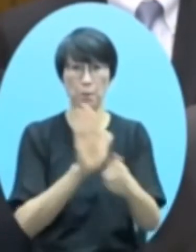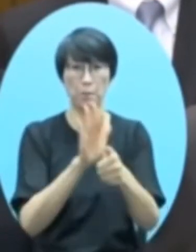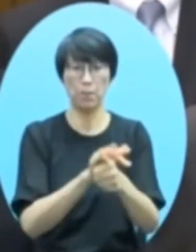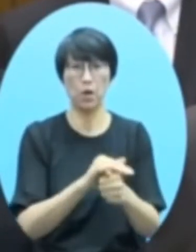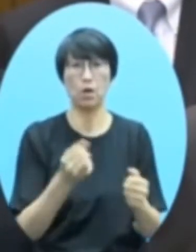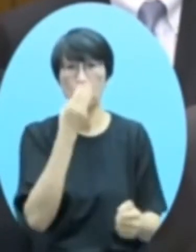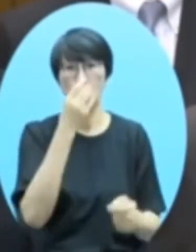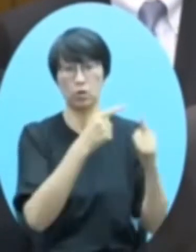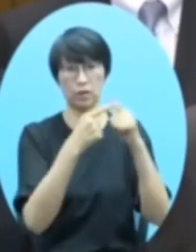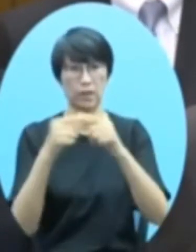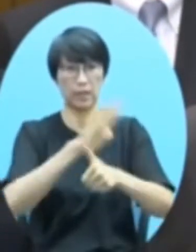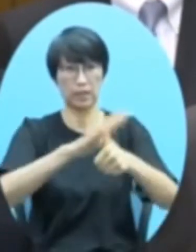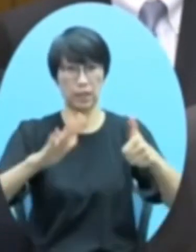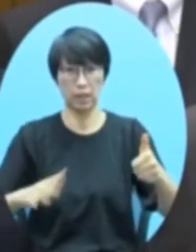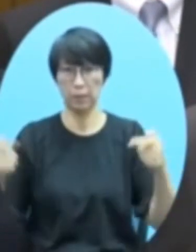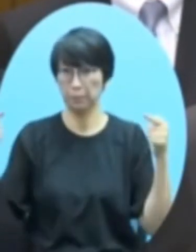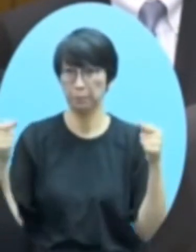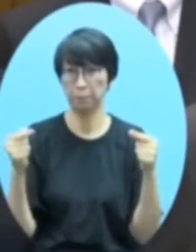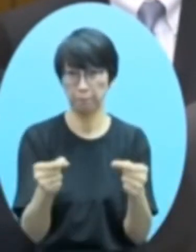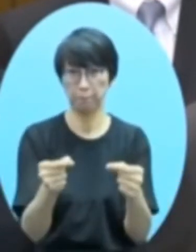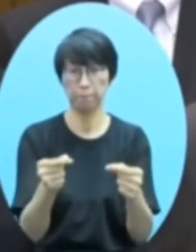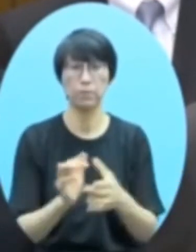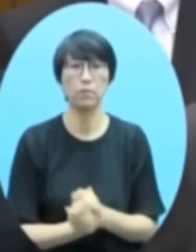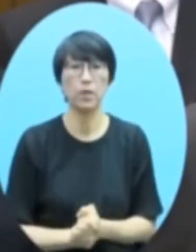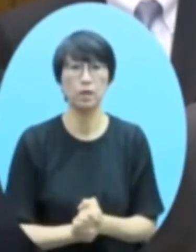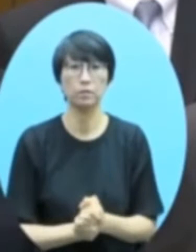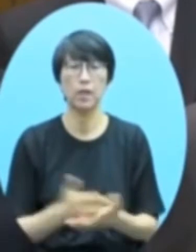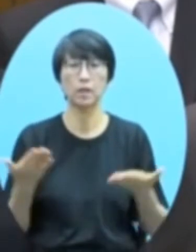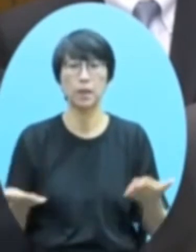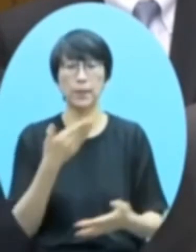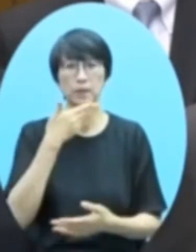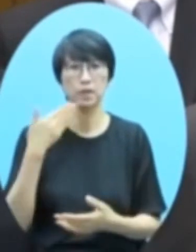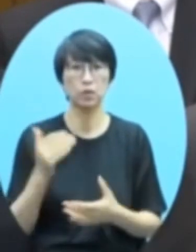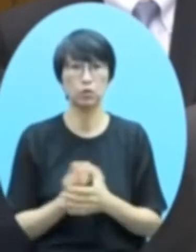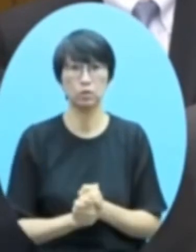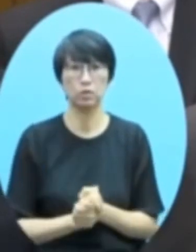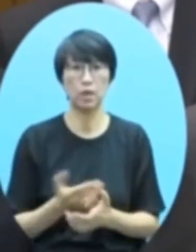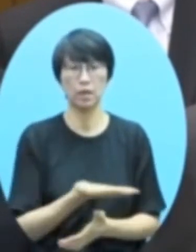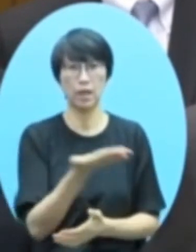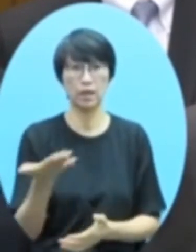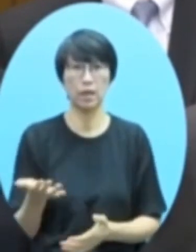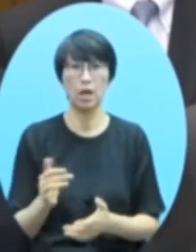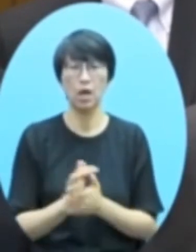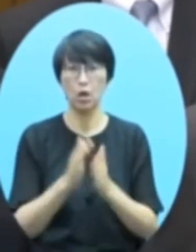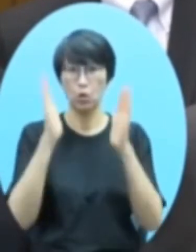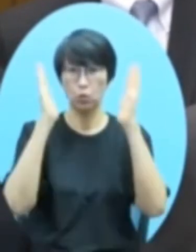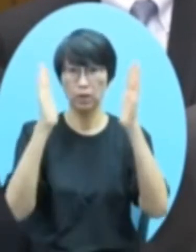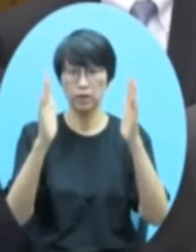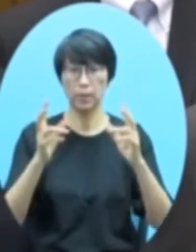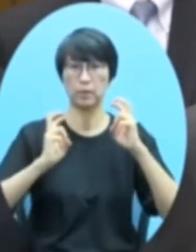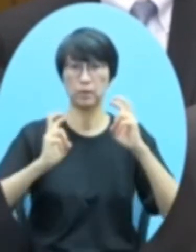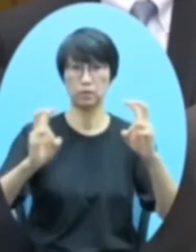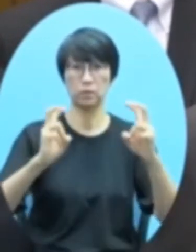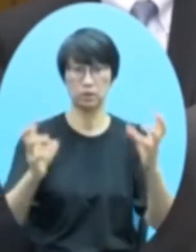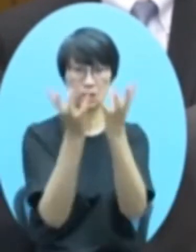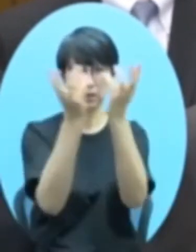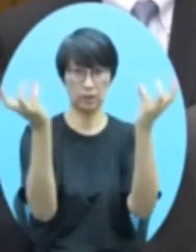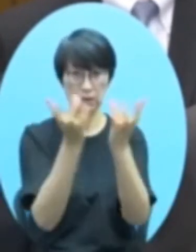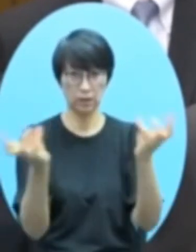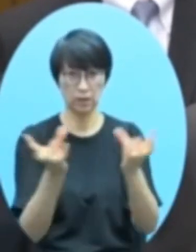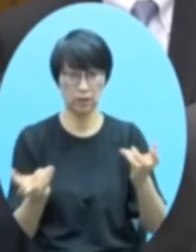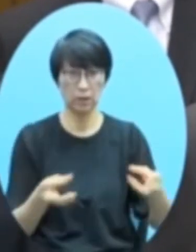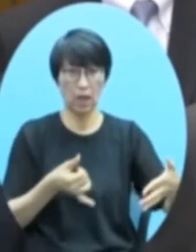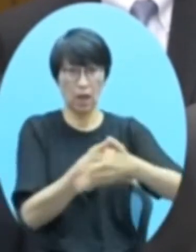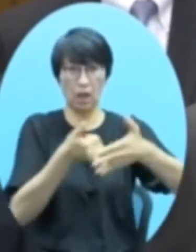我們的廣大市民的影響減到最低。就今早最大家關注的就是港鐵多條路線已經是停頓